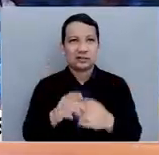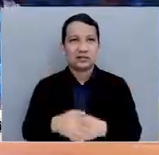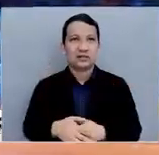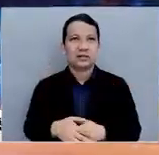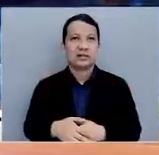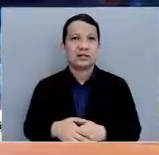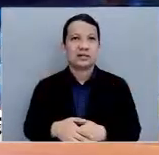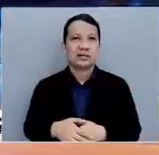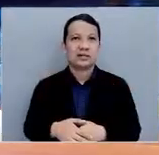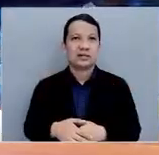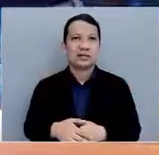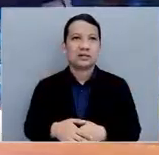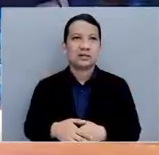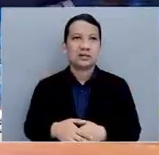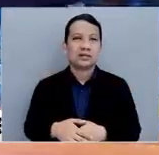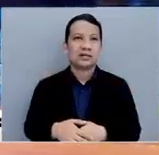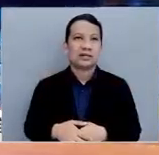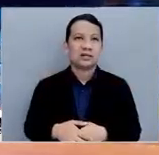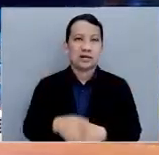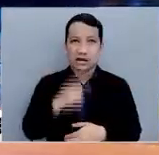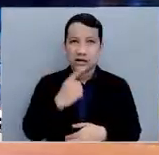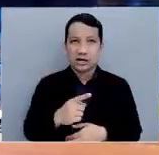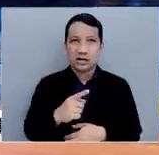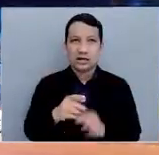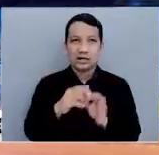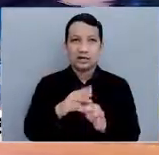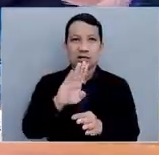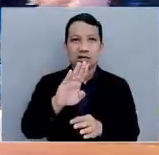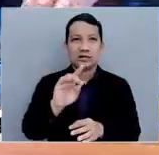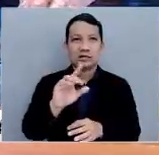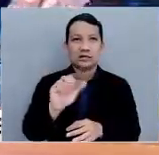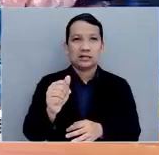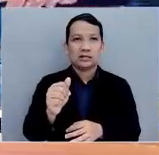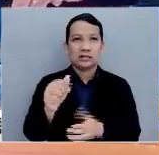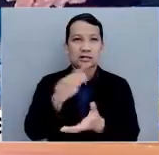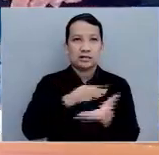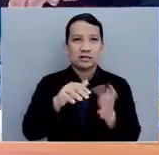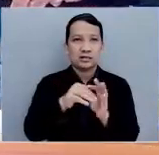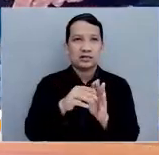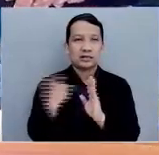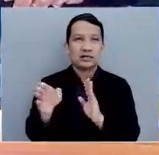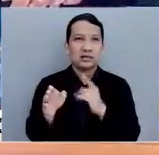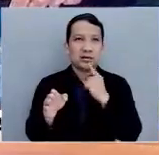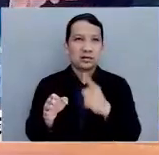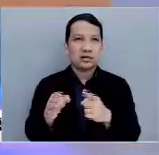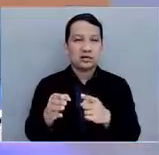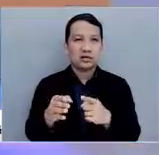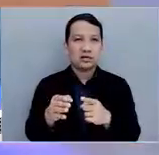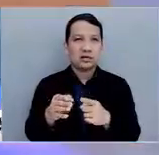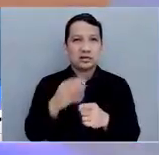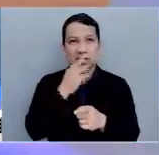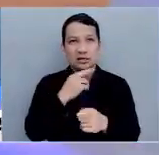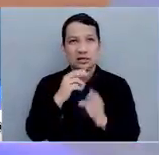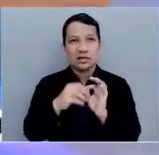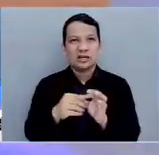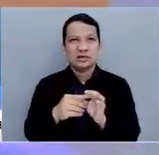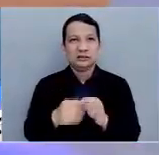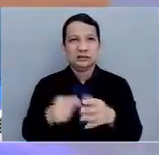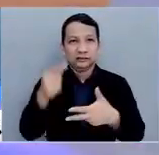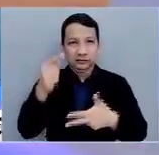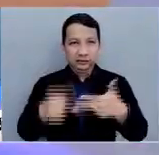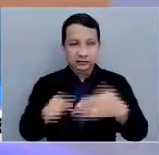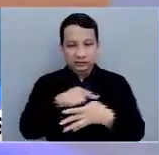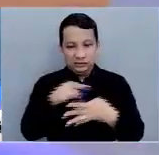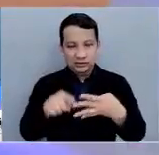natin? Sa page po namin, ang Big Daddy's Mixed Seafoods Grill and Restaurant. Tatlong branch po